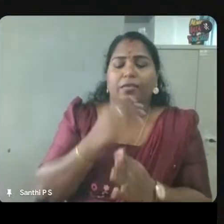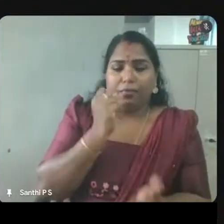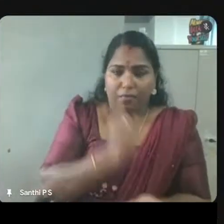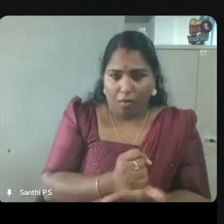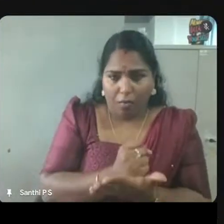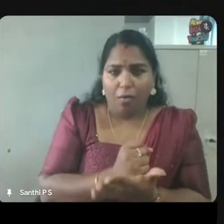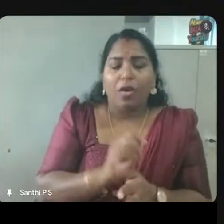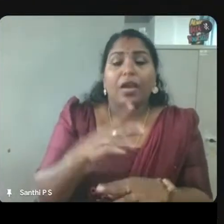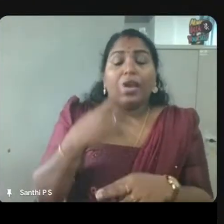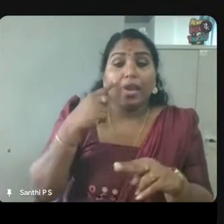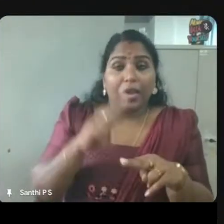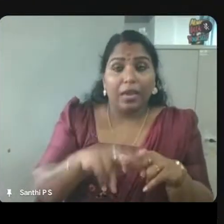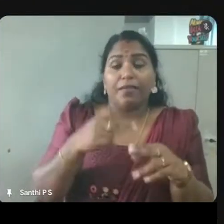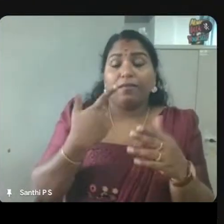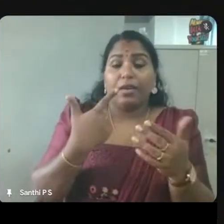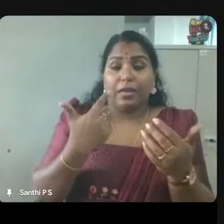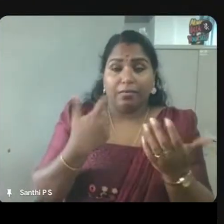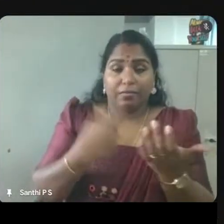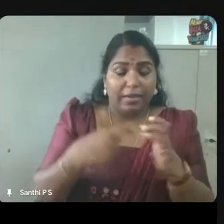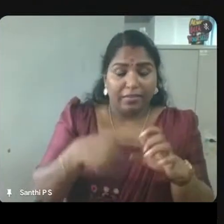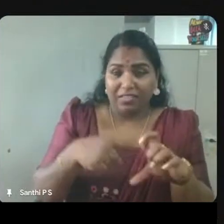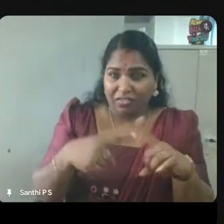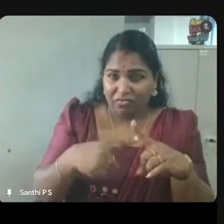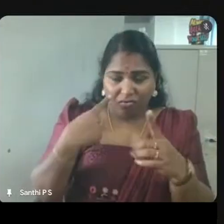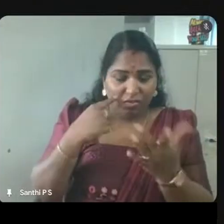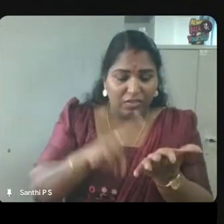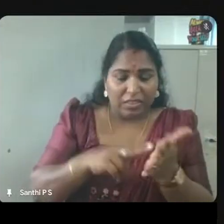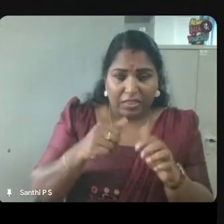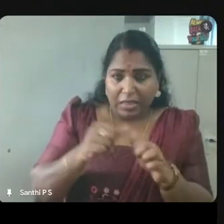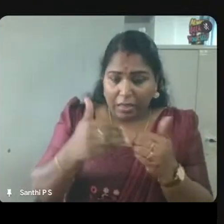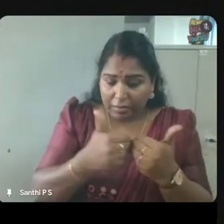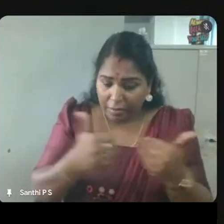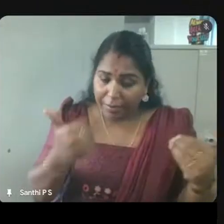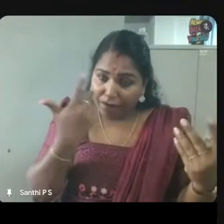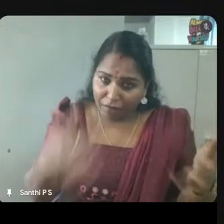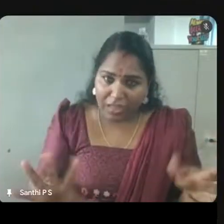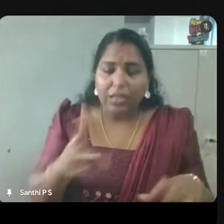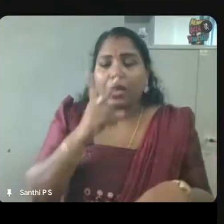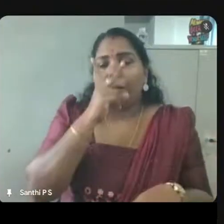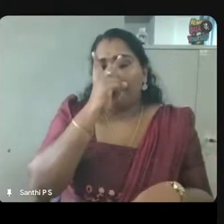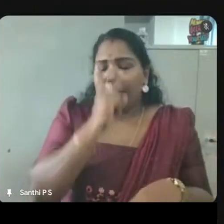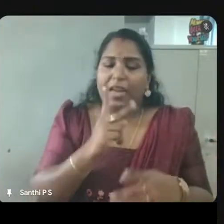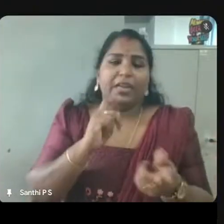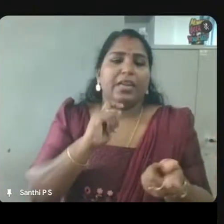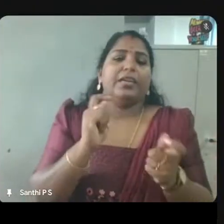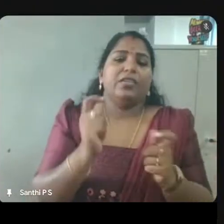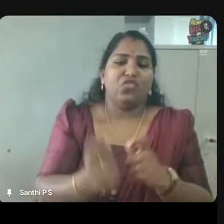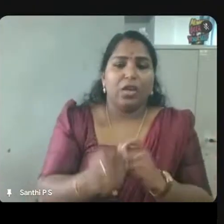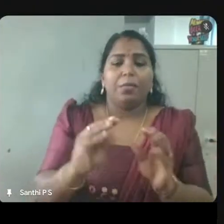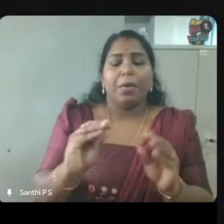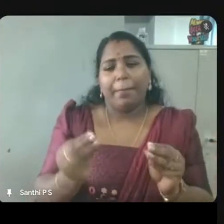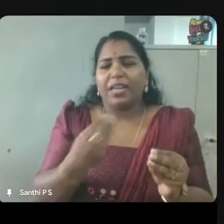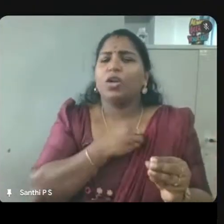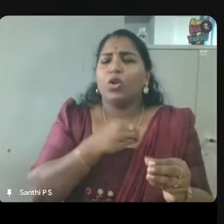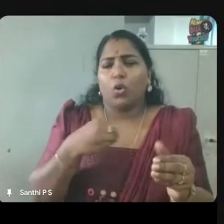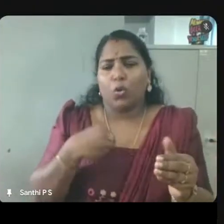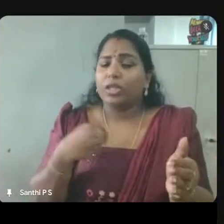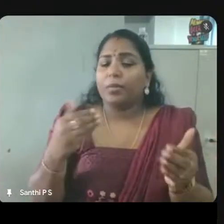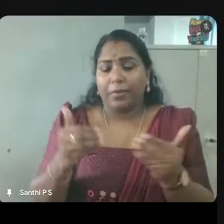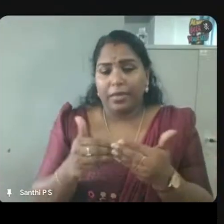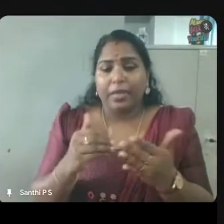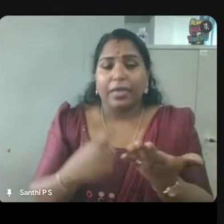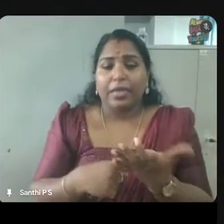പെർമനന്റ് കാഴ്ചക്കുറവാണ്. അപ്പൊ അതിലോട്ട് പോകാതിരിക്കാൻ നിങ്ങൾ എത്രയും പെട്ടെന്ന് ഒരു റെറ്റിന കൺസൾട്ടന്റിനെ കാണിക്കുക. എന്നിട്ട് ഡയലേറ്റ് ചെയ്ത്